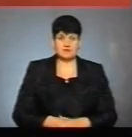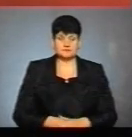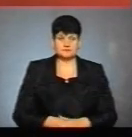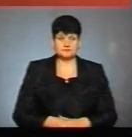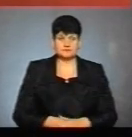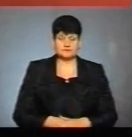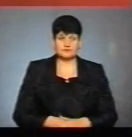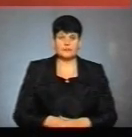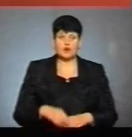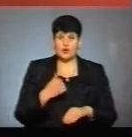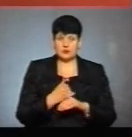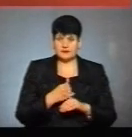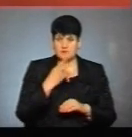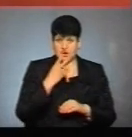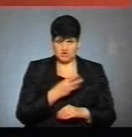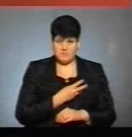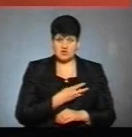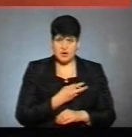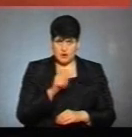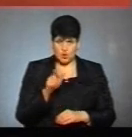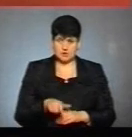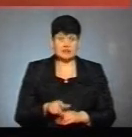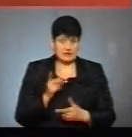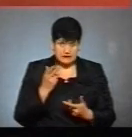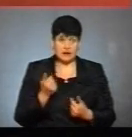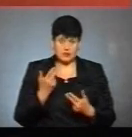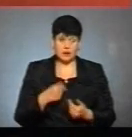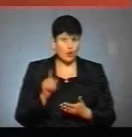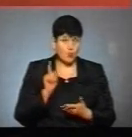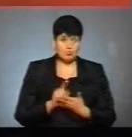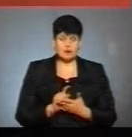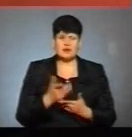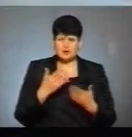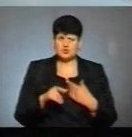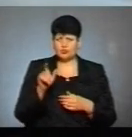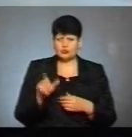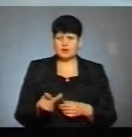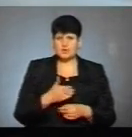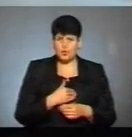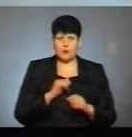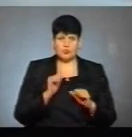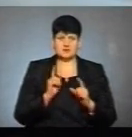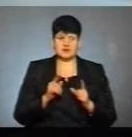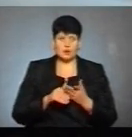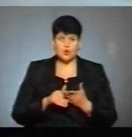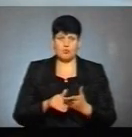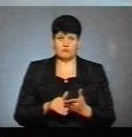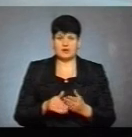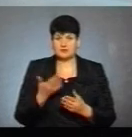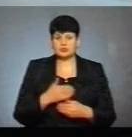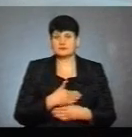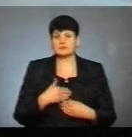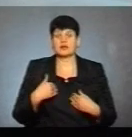Тобто ключовим, ви бачите, все ж таки бажання людини? Так, обов'язково. Якщо людина хоче, ми їй тільки можемо в тому допомогти. Якщо вона не